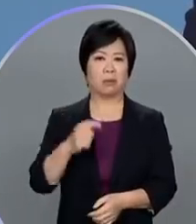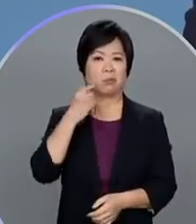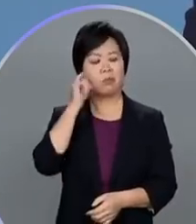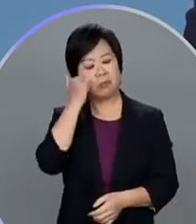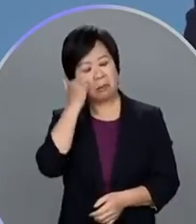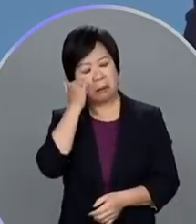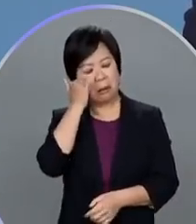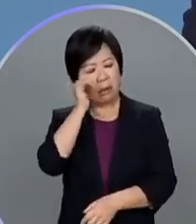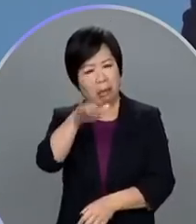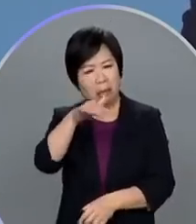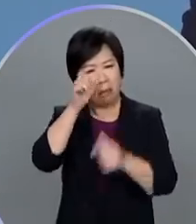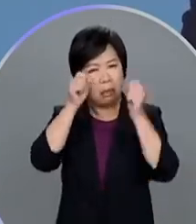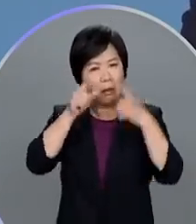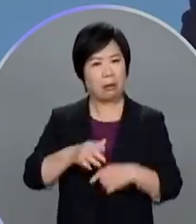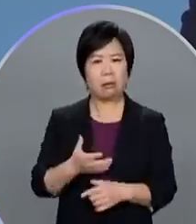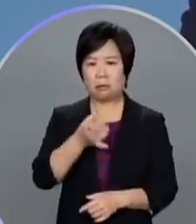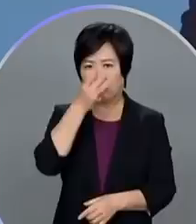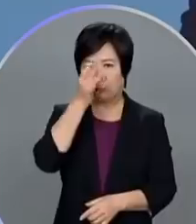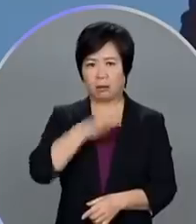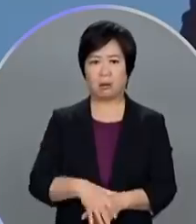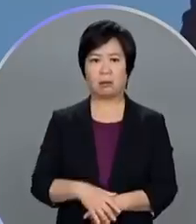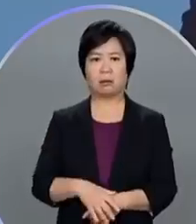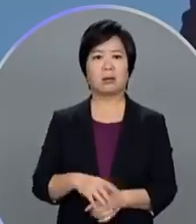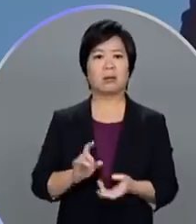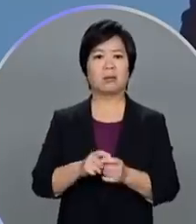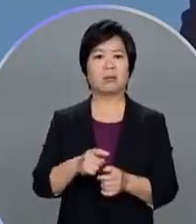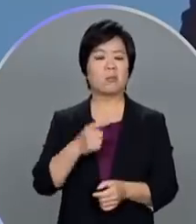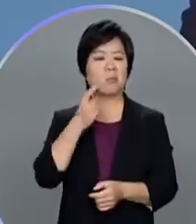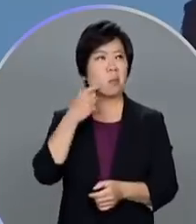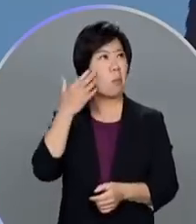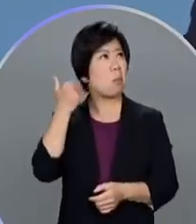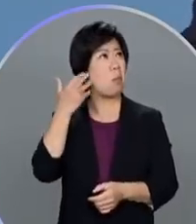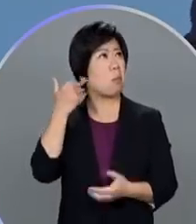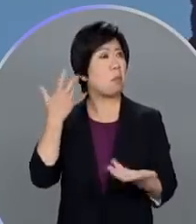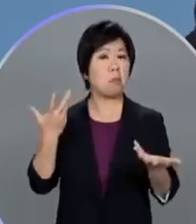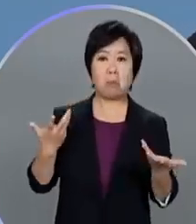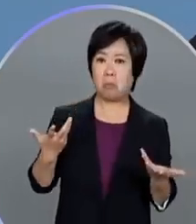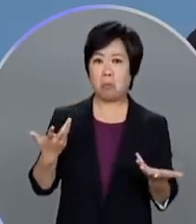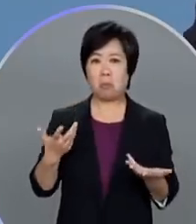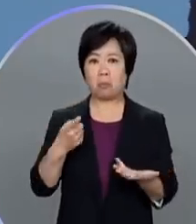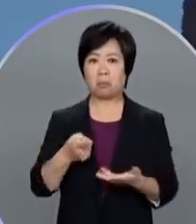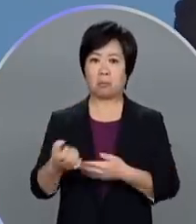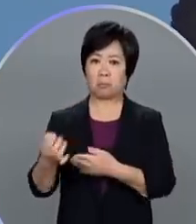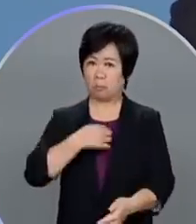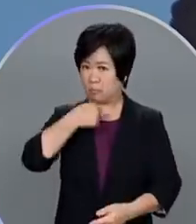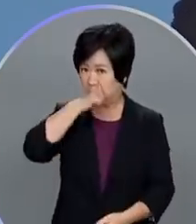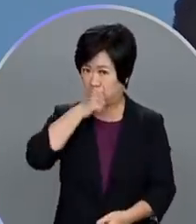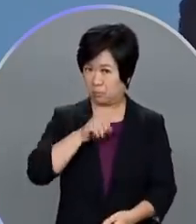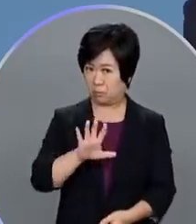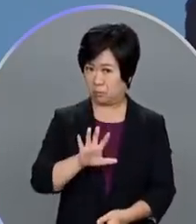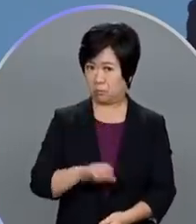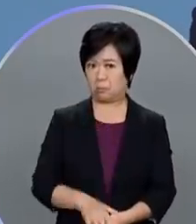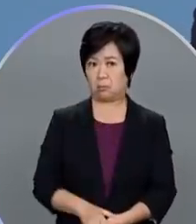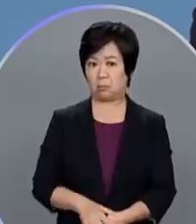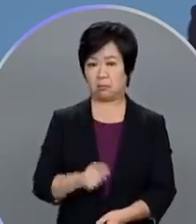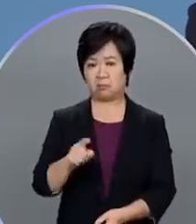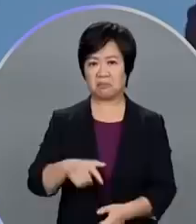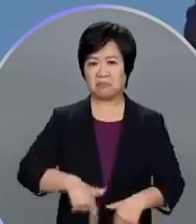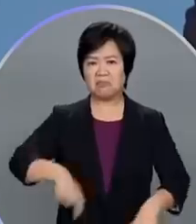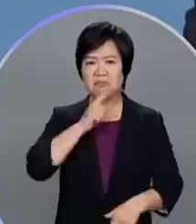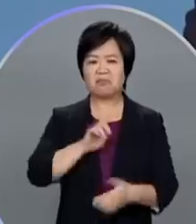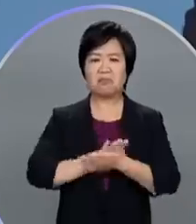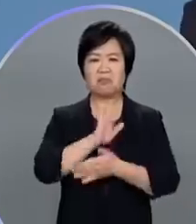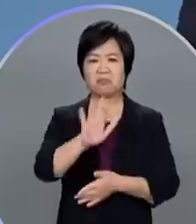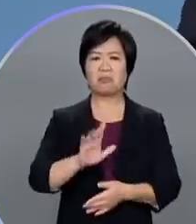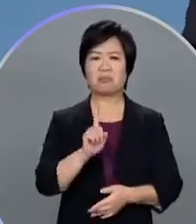醒，装聋的人听不见。蔡英文总统，你是不是在卖台？你怎么敢说未来一中